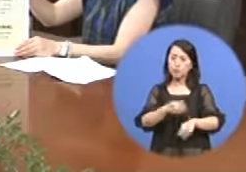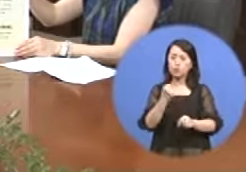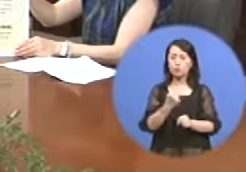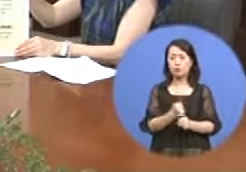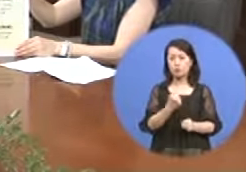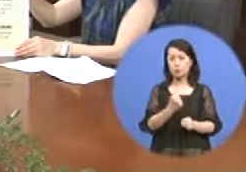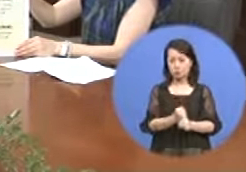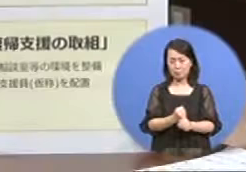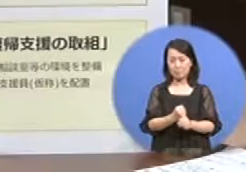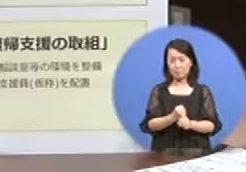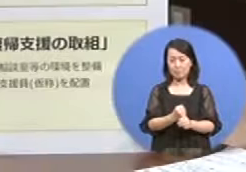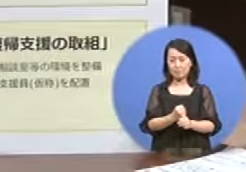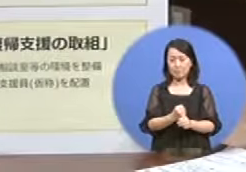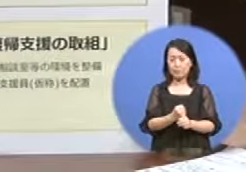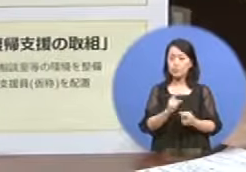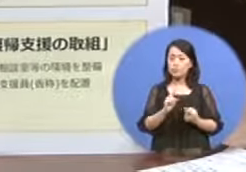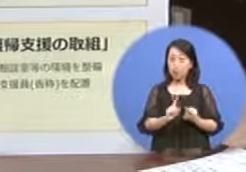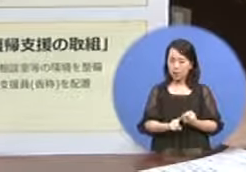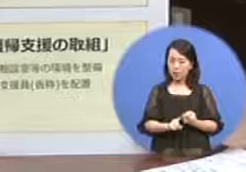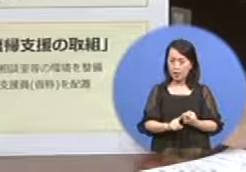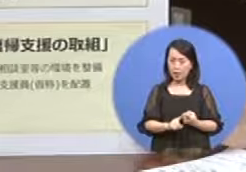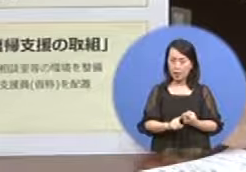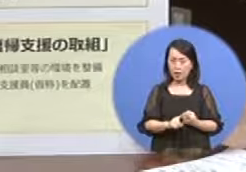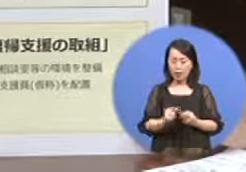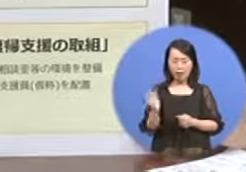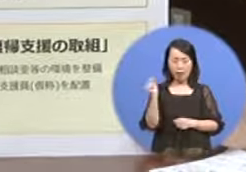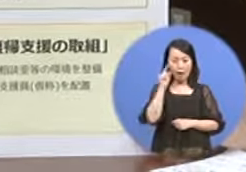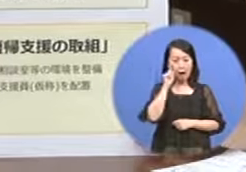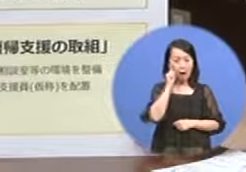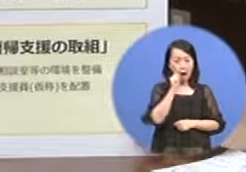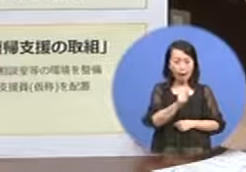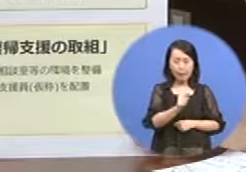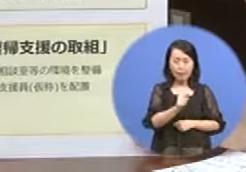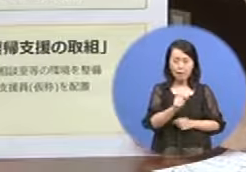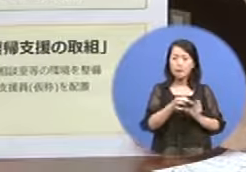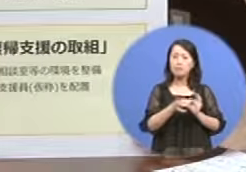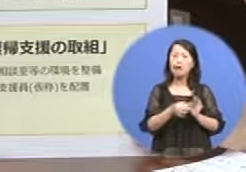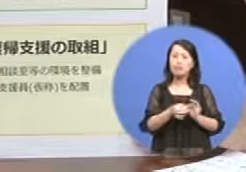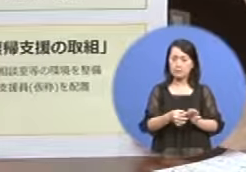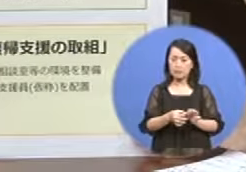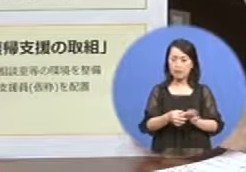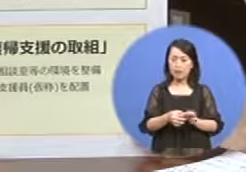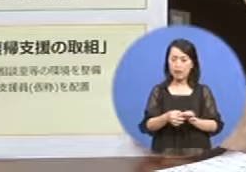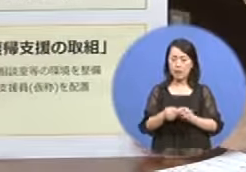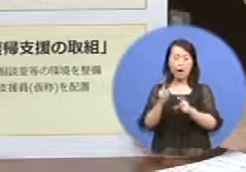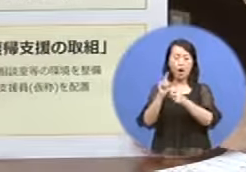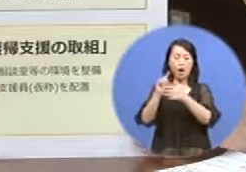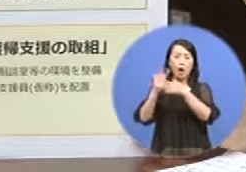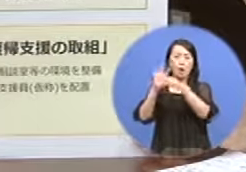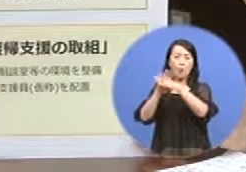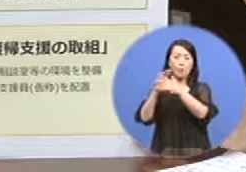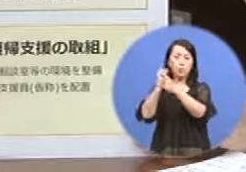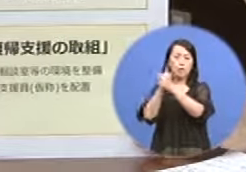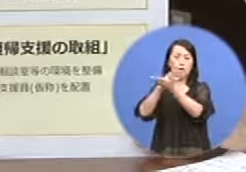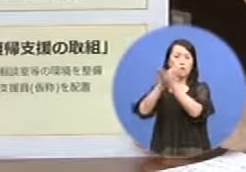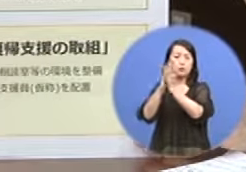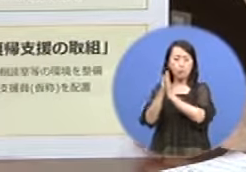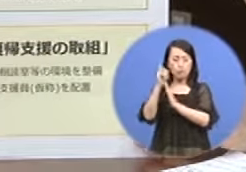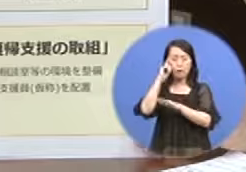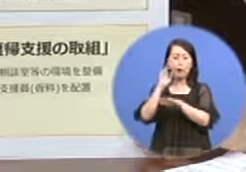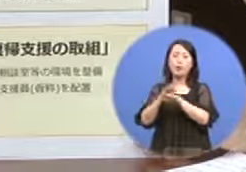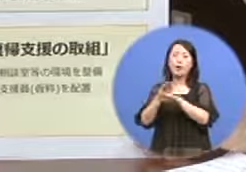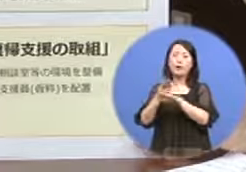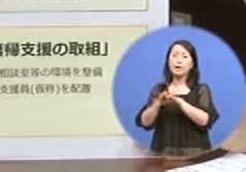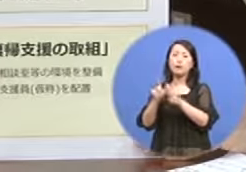と作っていくとか、はい、それから発見もですね、はい、文部科学省の一般的なあの考え方だと、